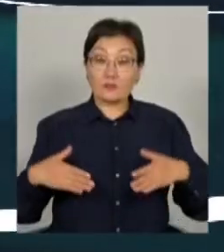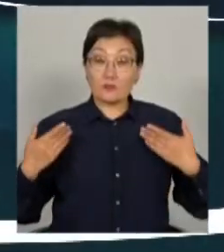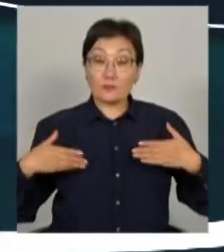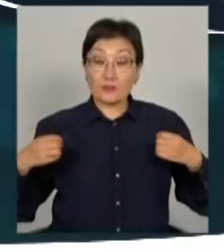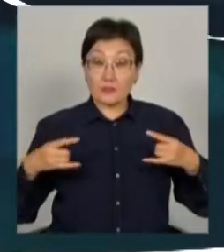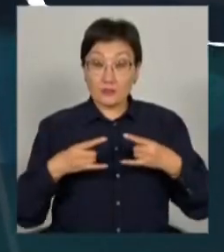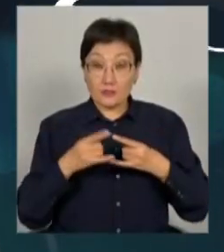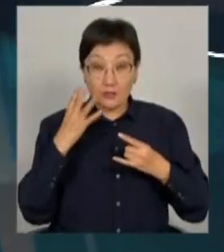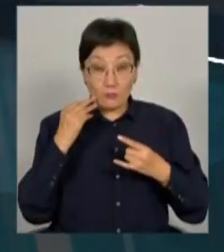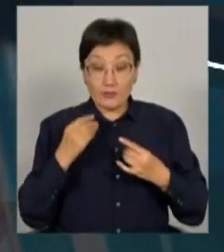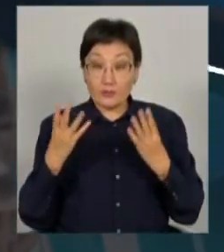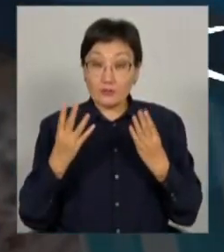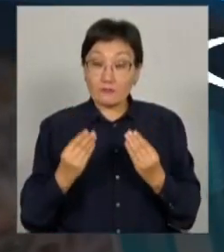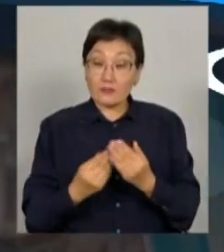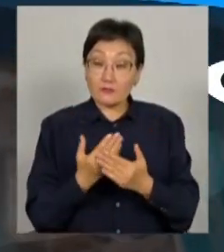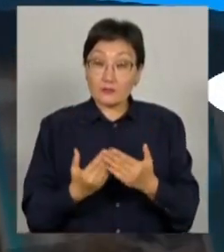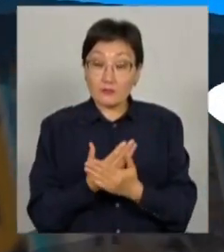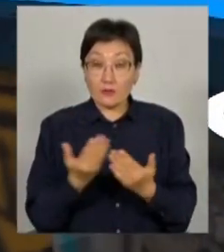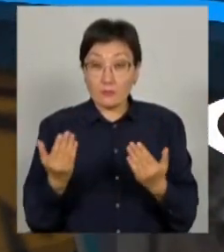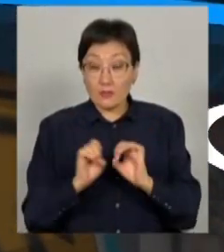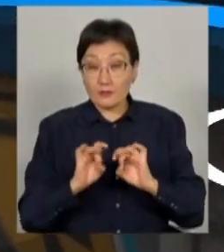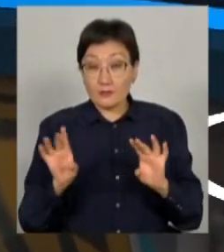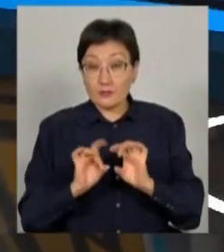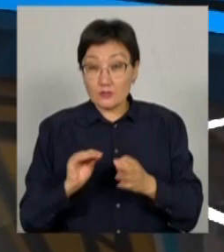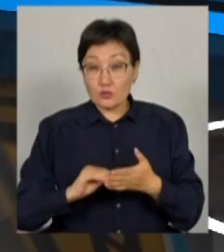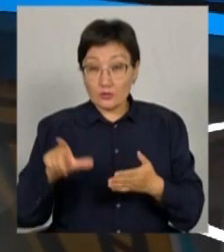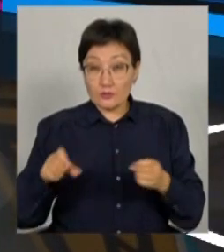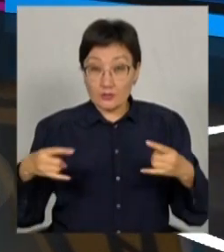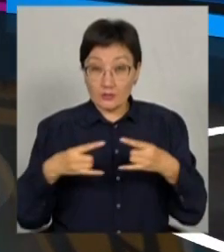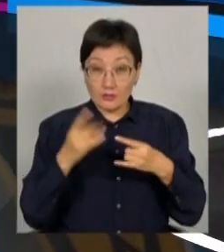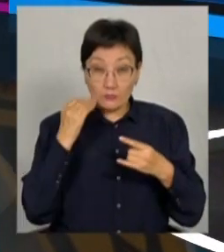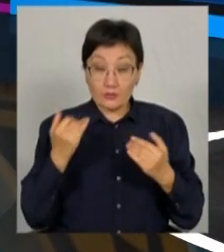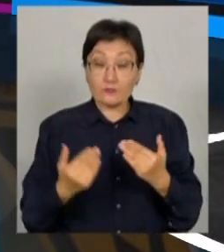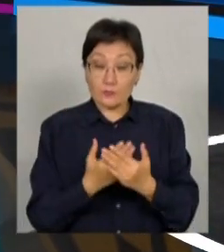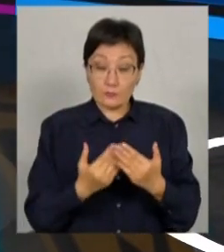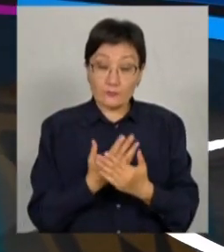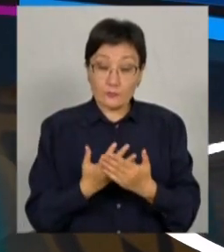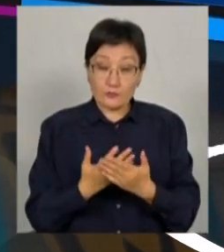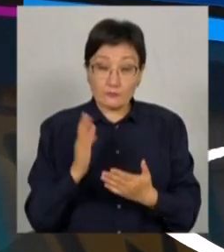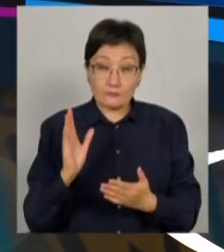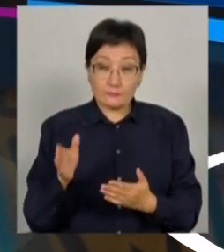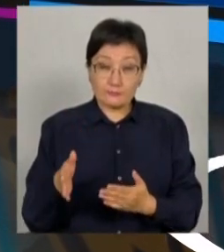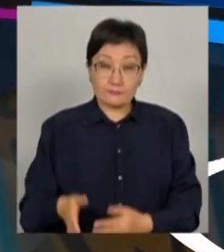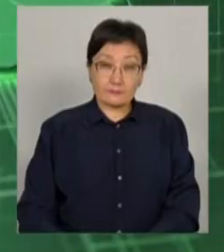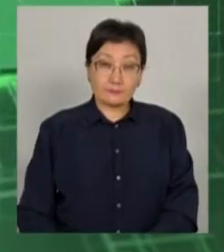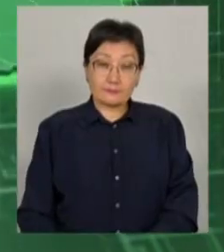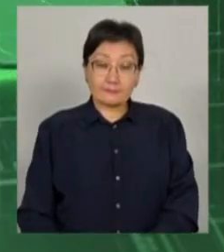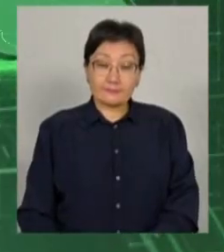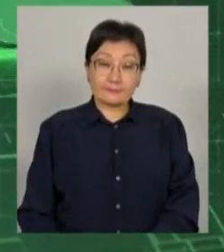Здравствуйте, в эфире дневной выпуск новостей. В студии Дина Жанабекова и моя коллега Булбул Калмыркызы. Смотрите сегодня в выпуске.